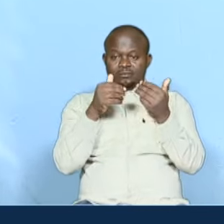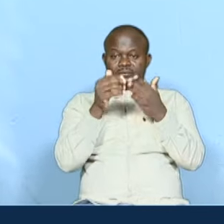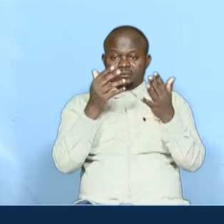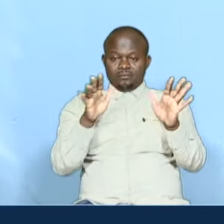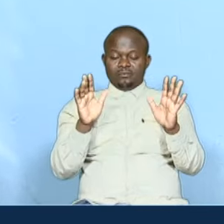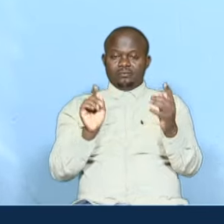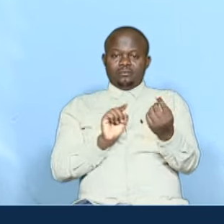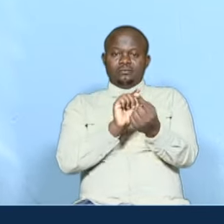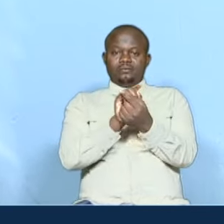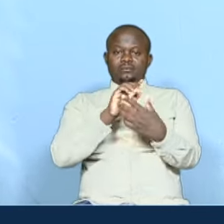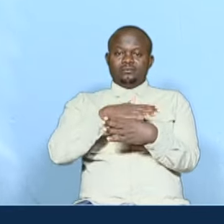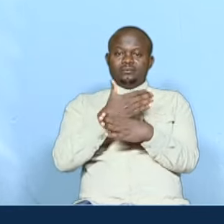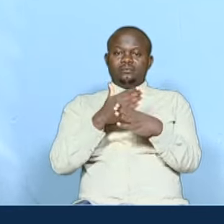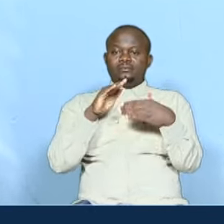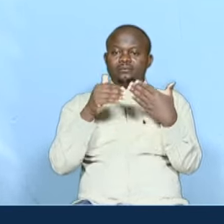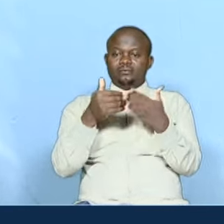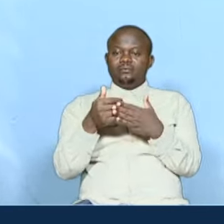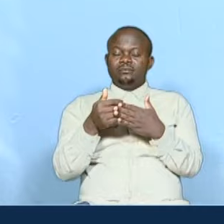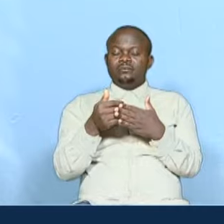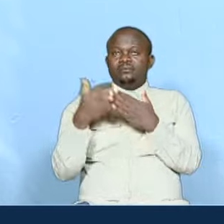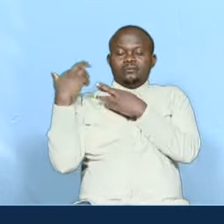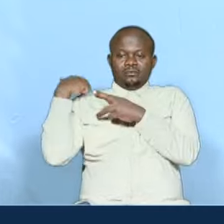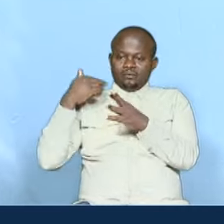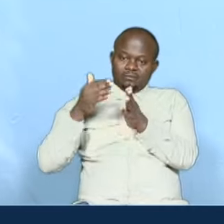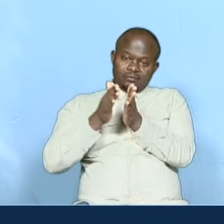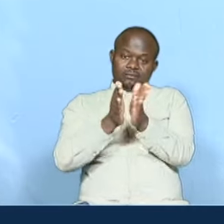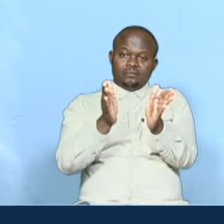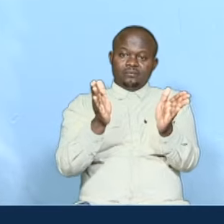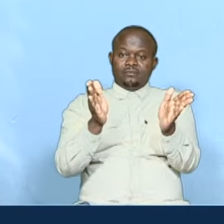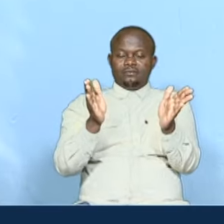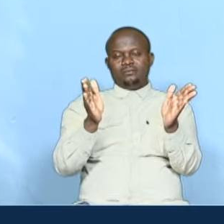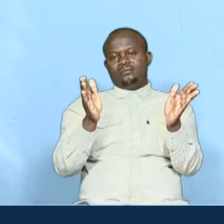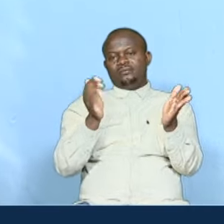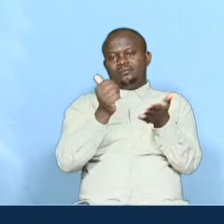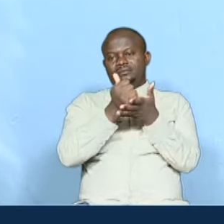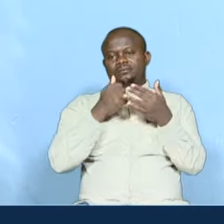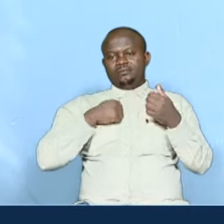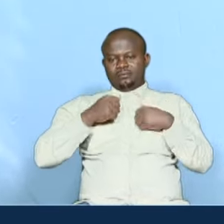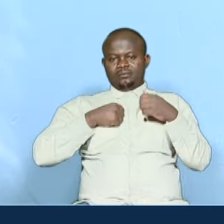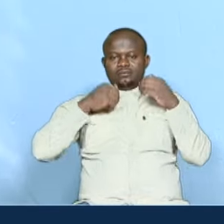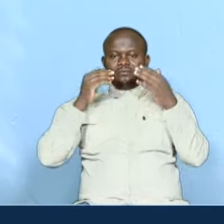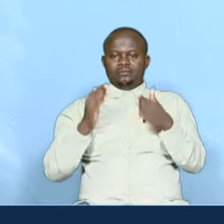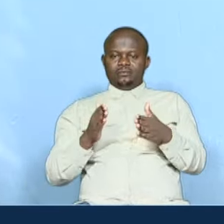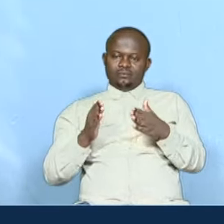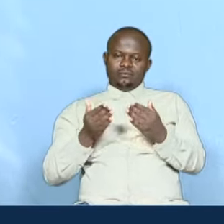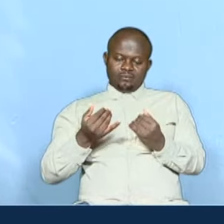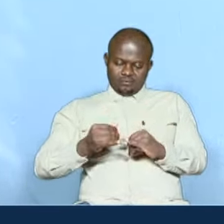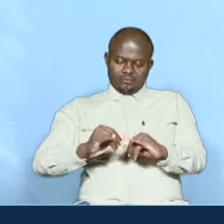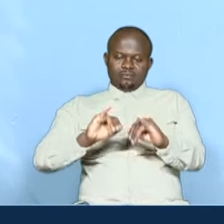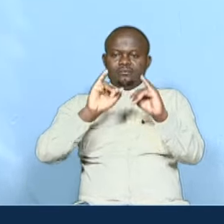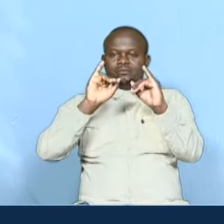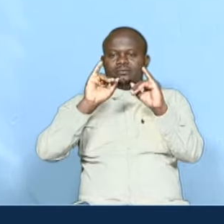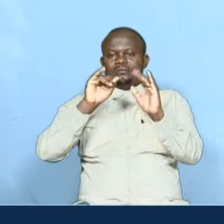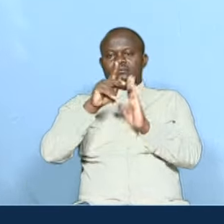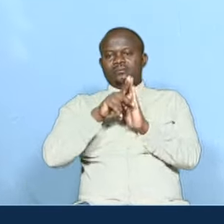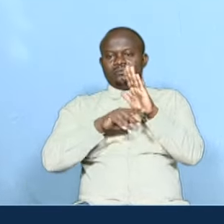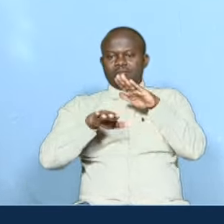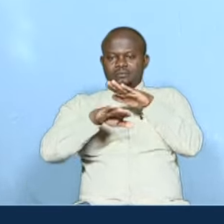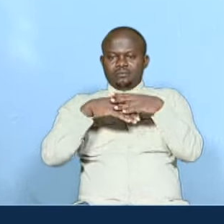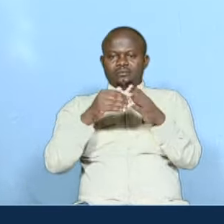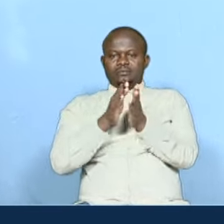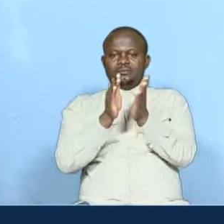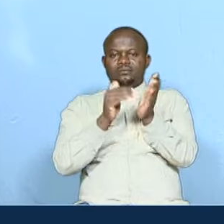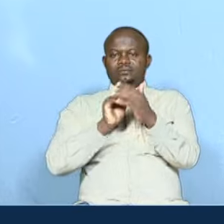baba basangiye, ndavuga icyita rusange kuri bo, ni ugufasha abanyarwanda gushyira mu bikorwa ya mahame rusange no